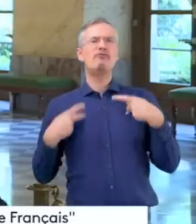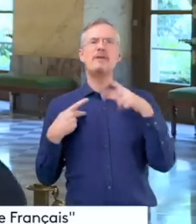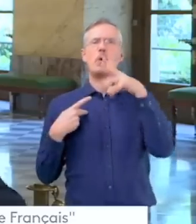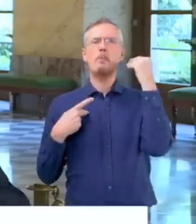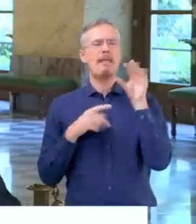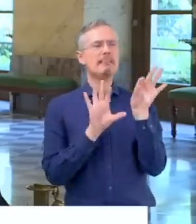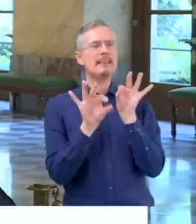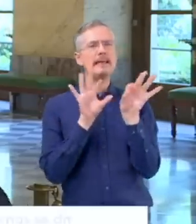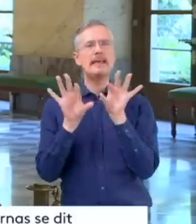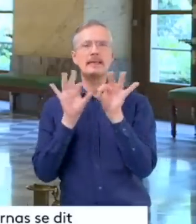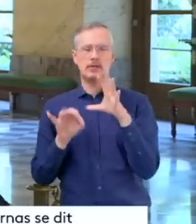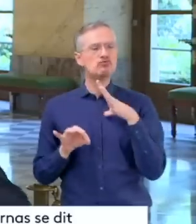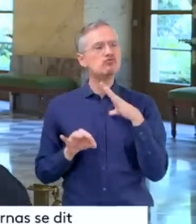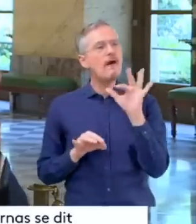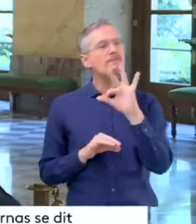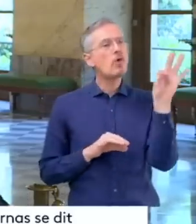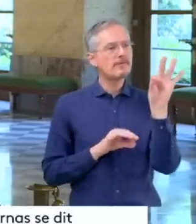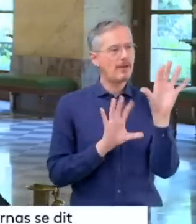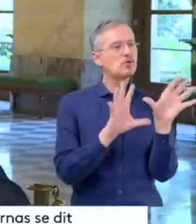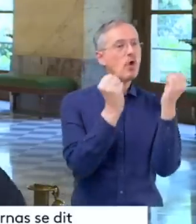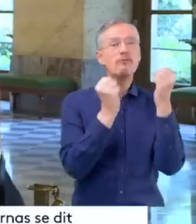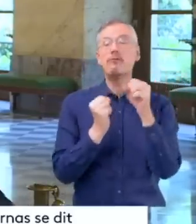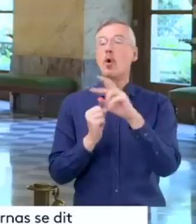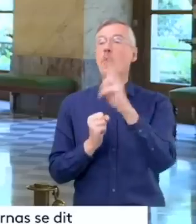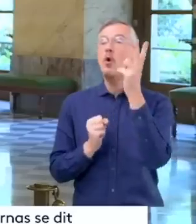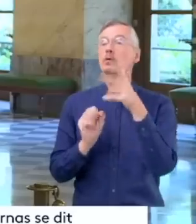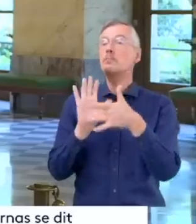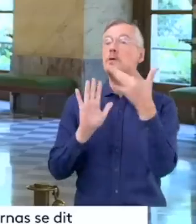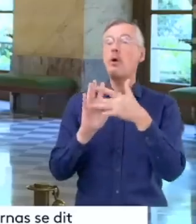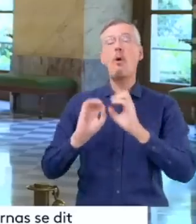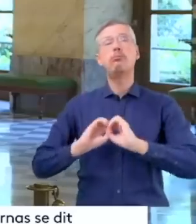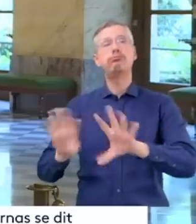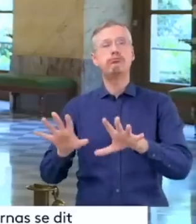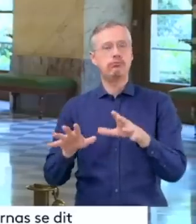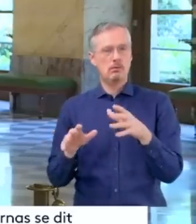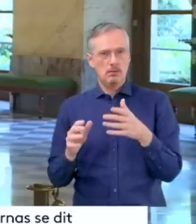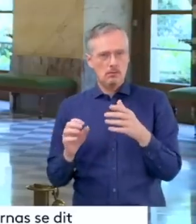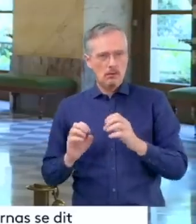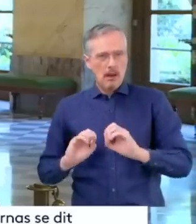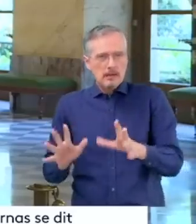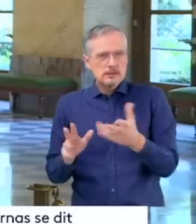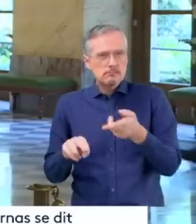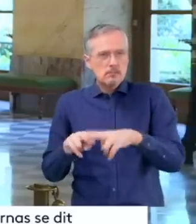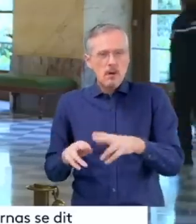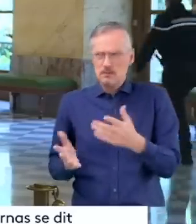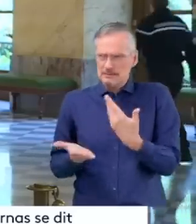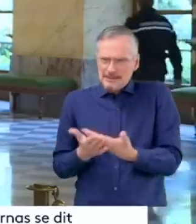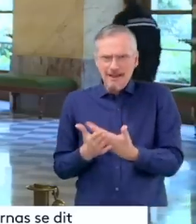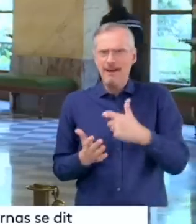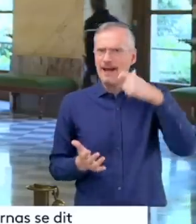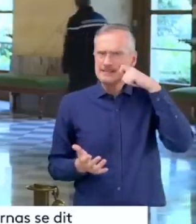en gros, il fallait sauver les Français et les autres migrants, on pouvait les laisser dans la mer. Donc Antoine oui, ce sont des propos racistes, des propos qui